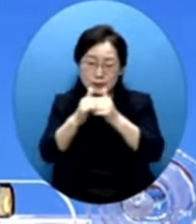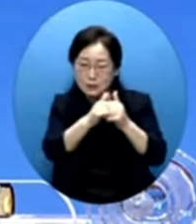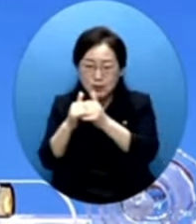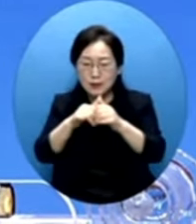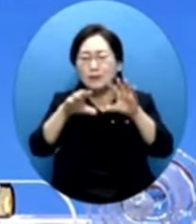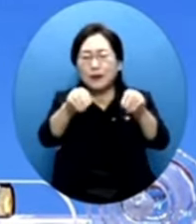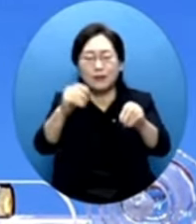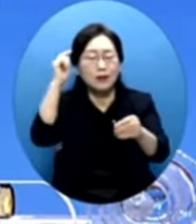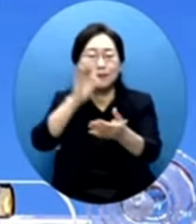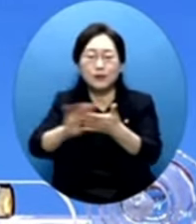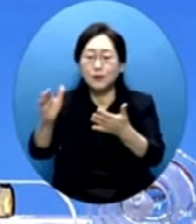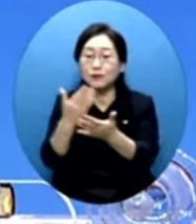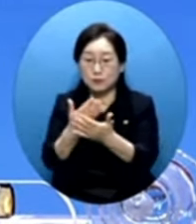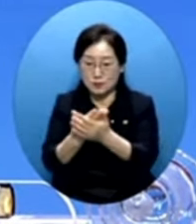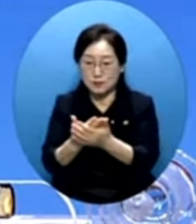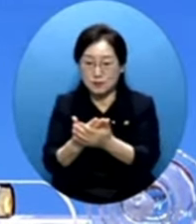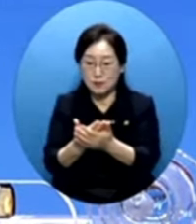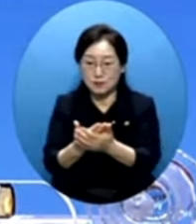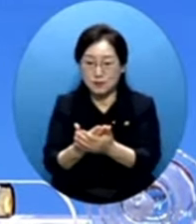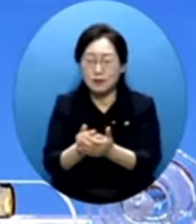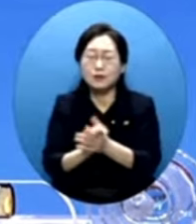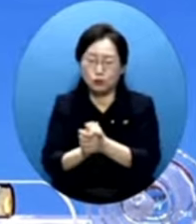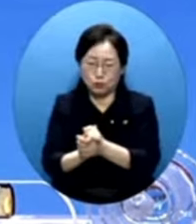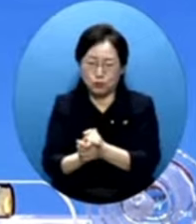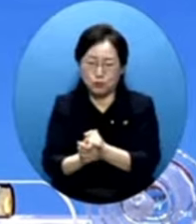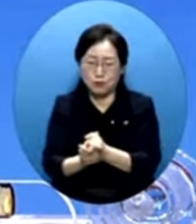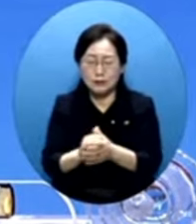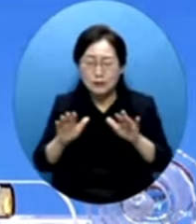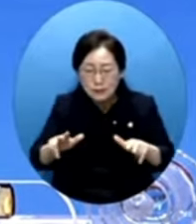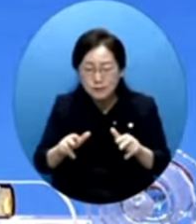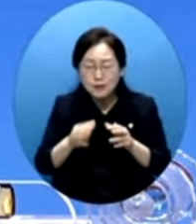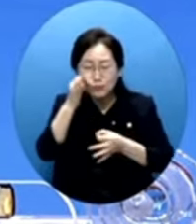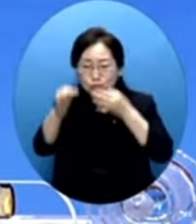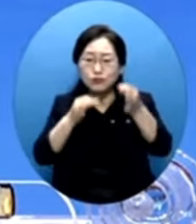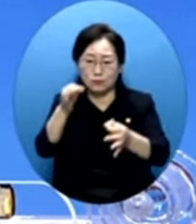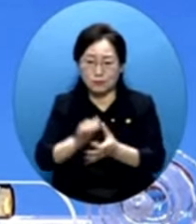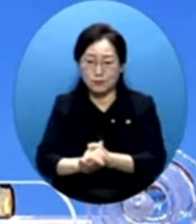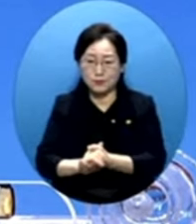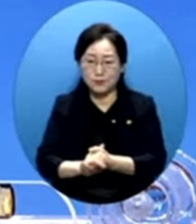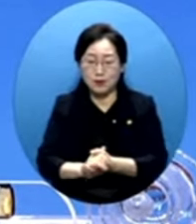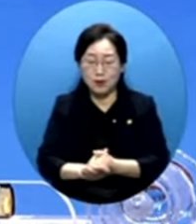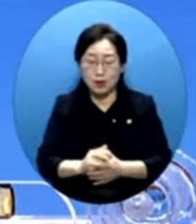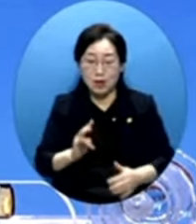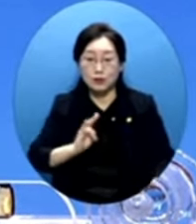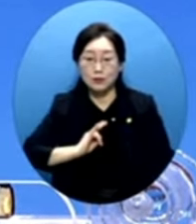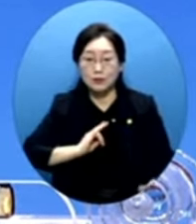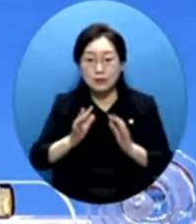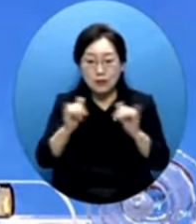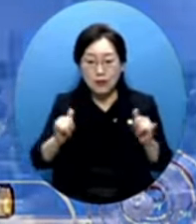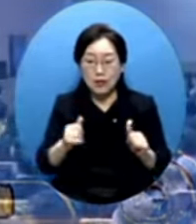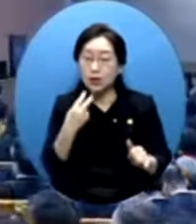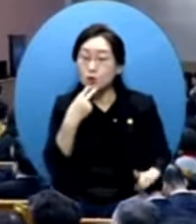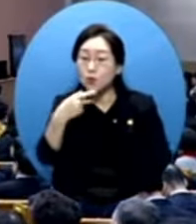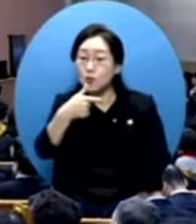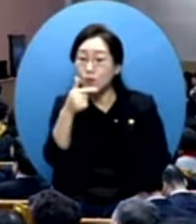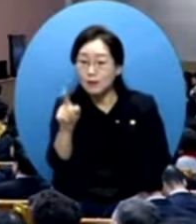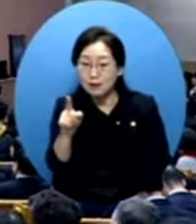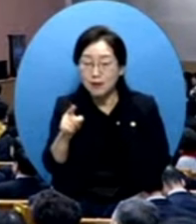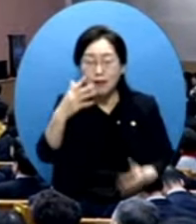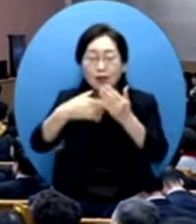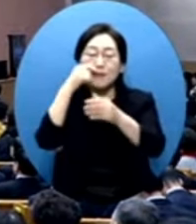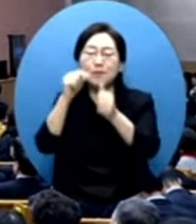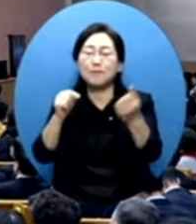주옵소서 아멘 권한의 때가 부르짖어 기도할 때인 것입니다 선지자 요나가 하나님의 명령을 순종했습니다